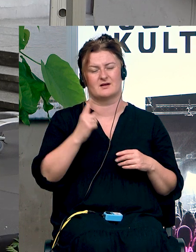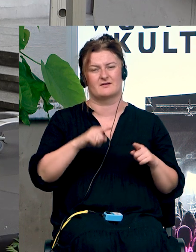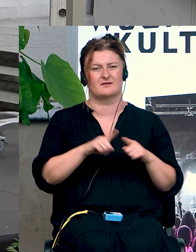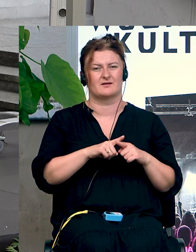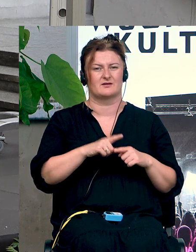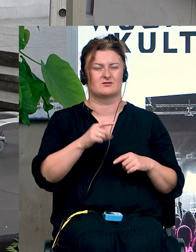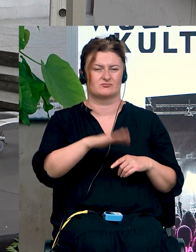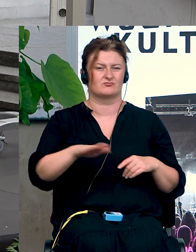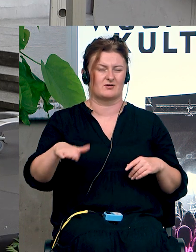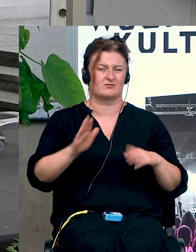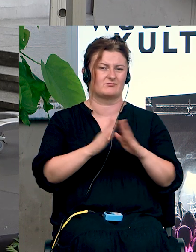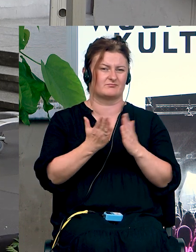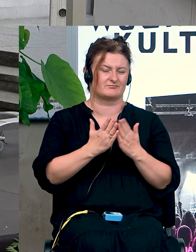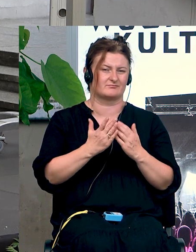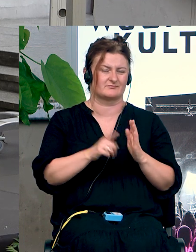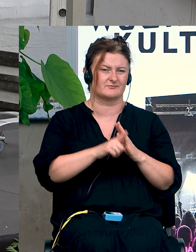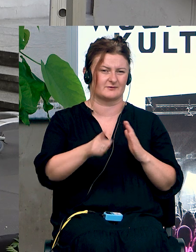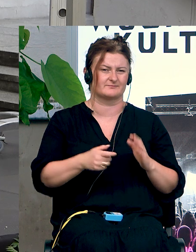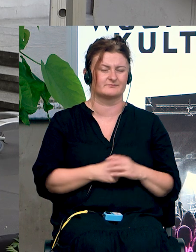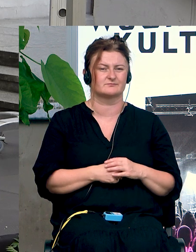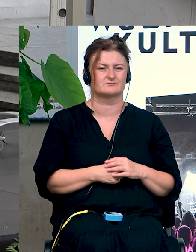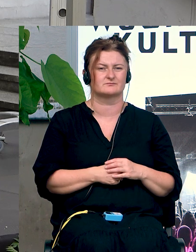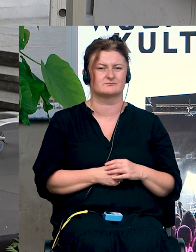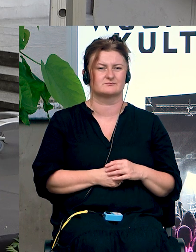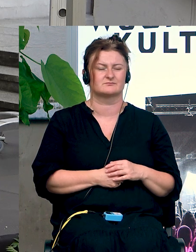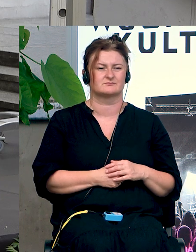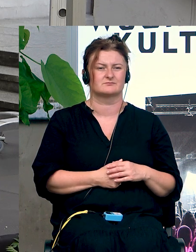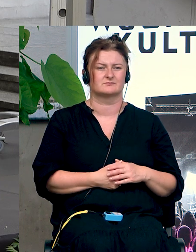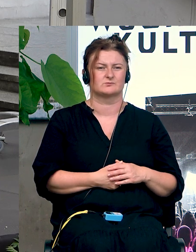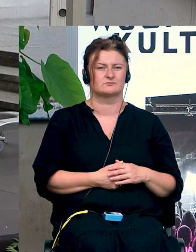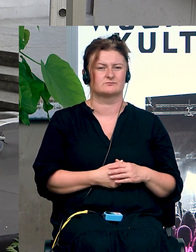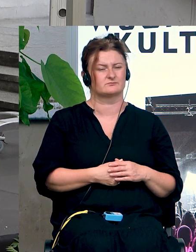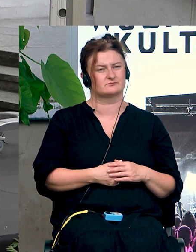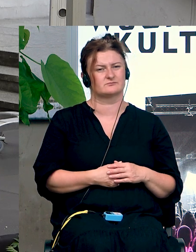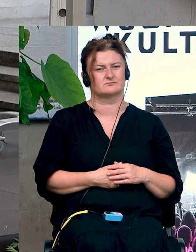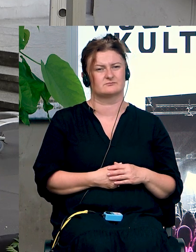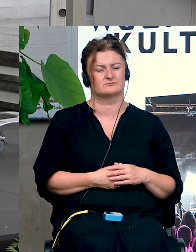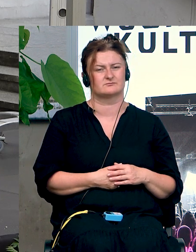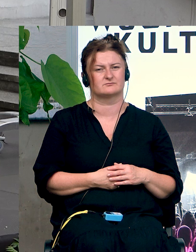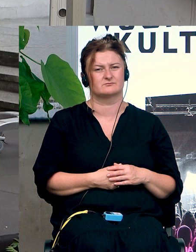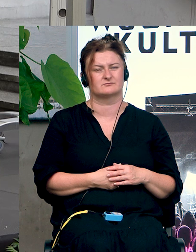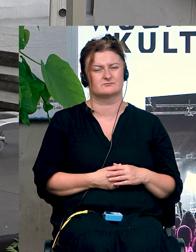dzieci, literatury dla dzieci. Cancel Russian Culture.